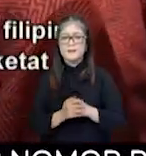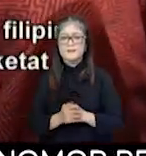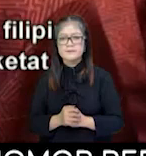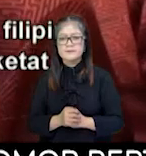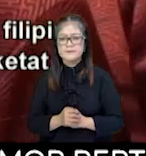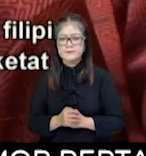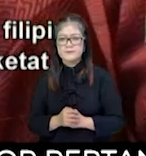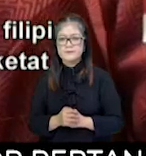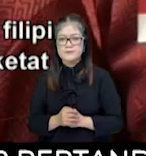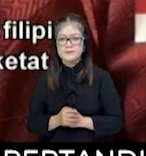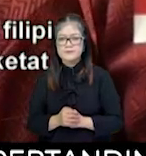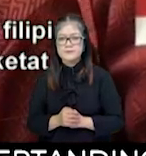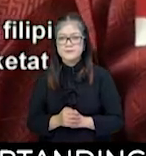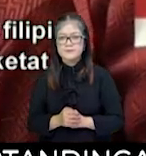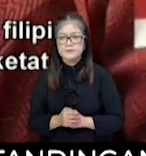Kontingen kali ini